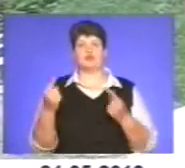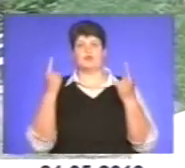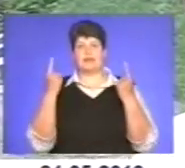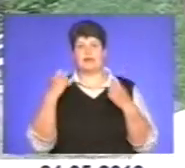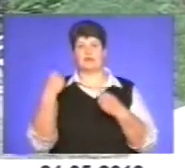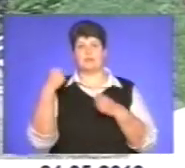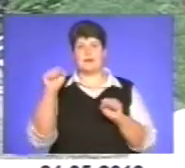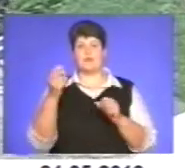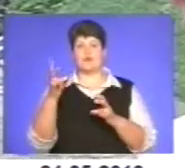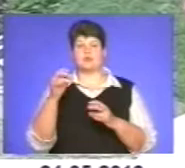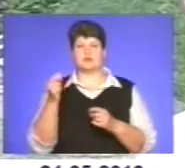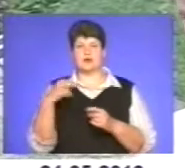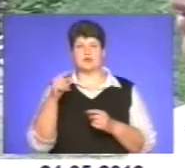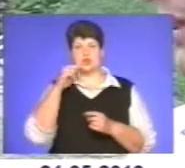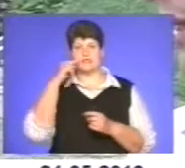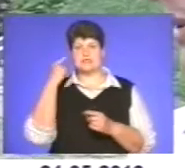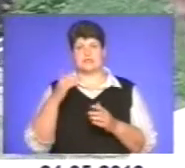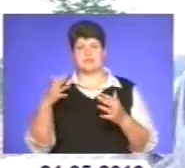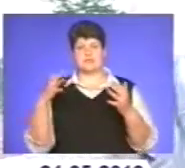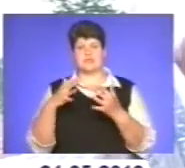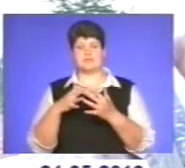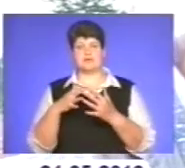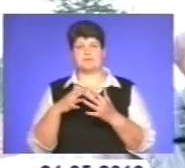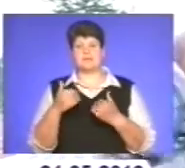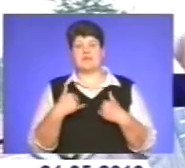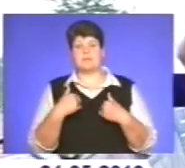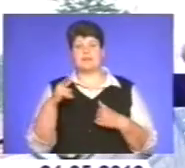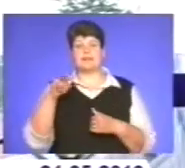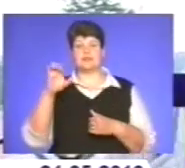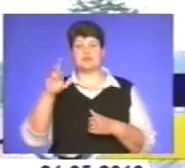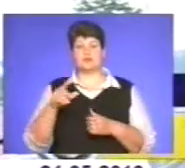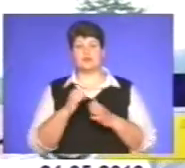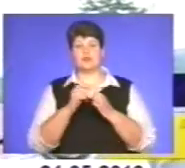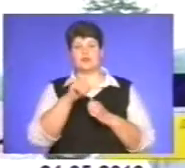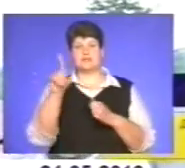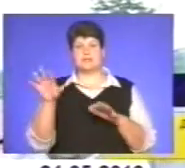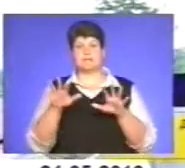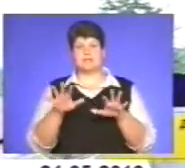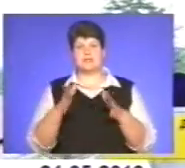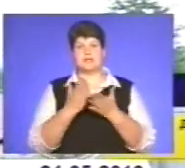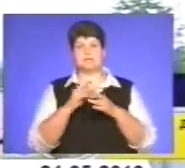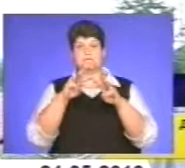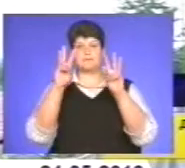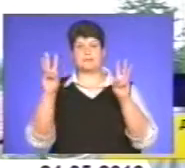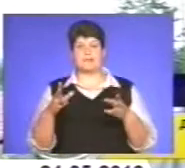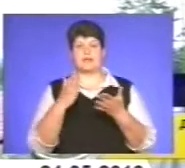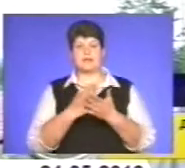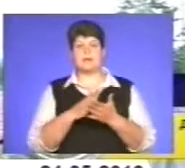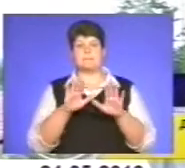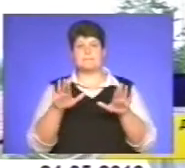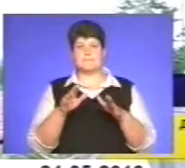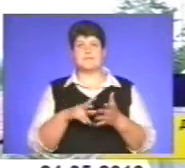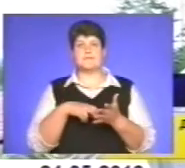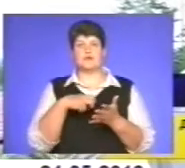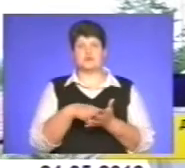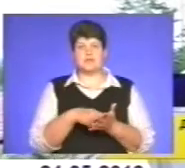перемогу над російськими військами. Для мене Лисоня, так само як кожне з цих місць, воно є святим і місцем поклоніння